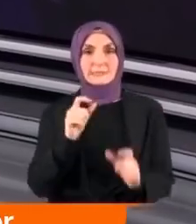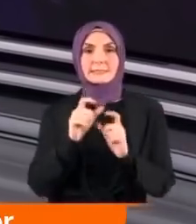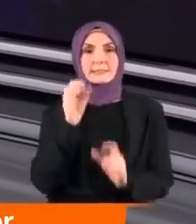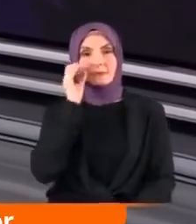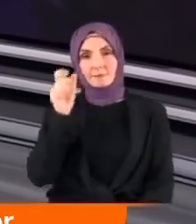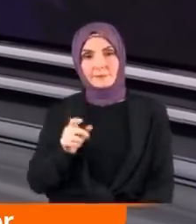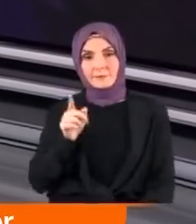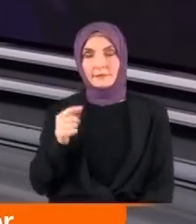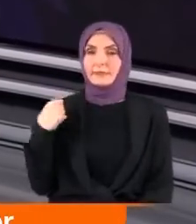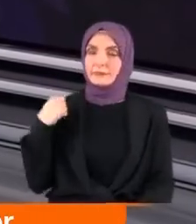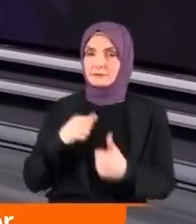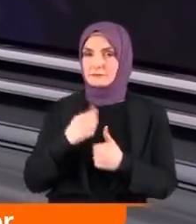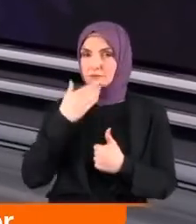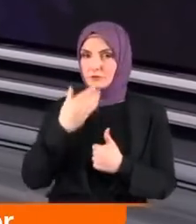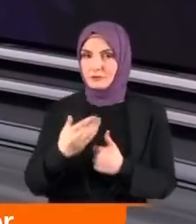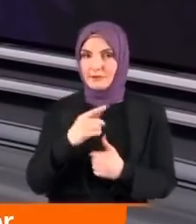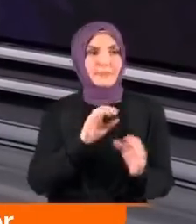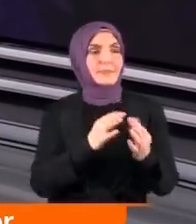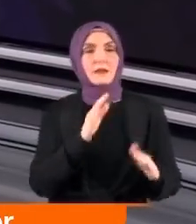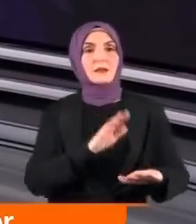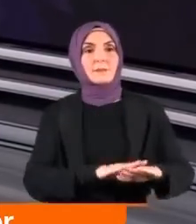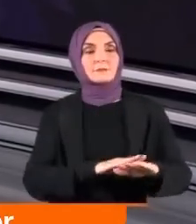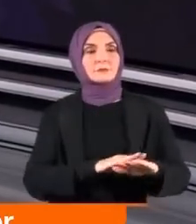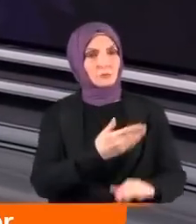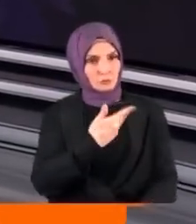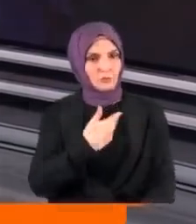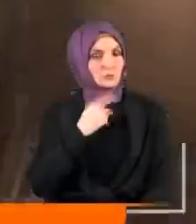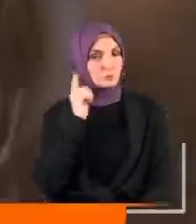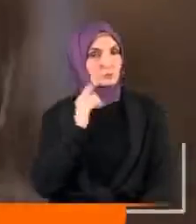ne yapacaksan yap, duymak istiyoruz diye seslendi.